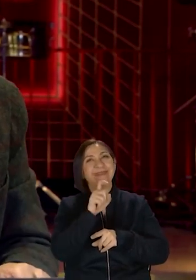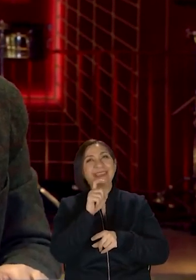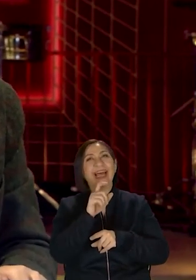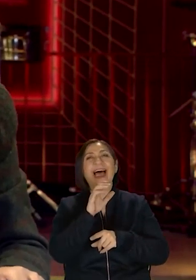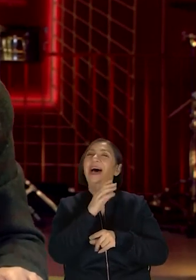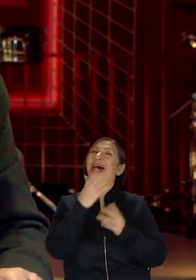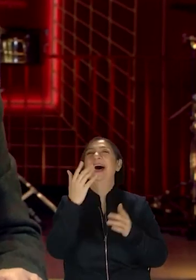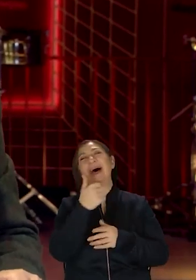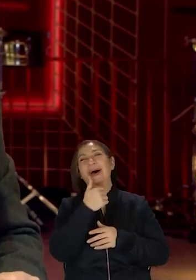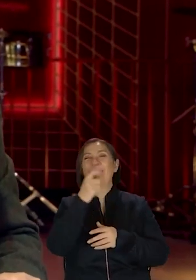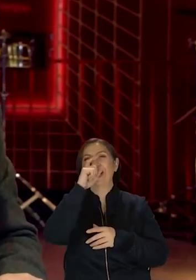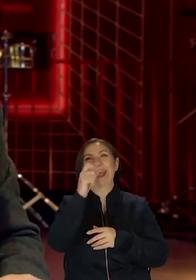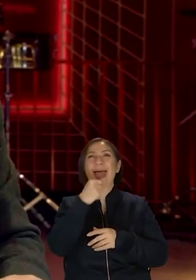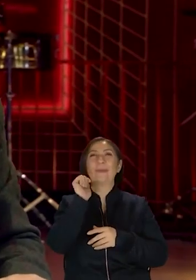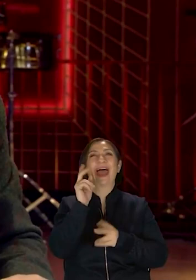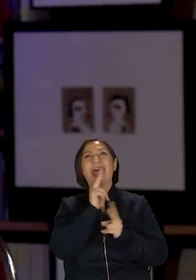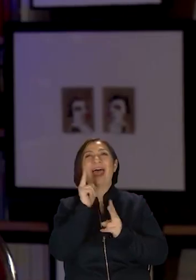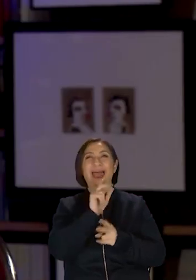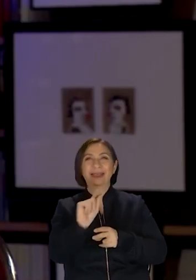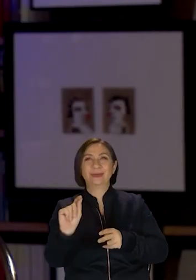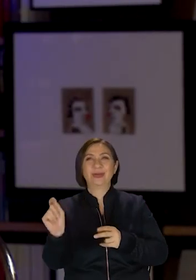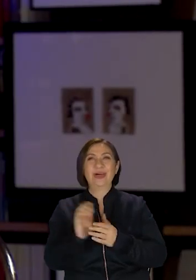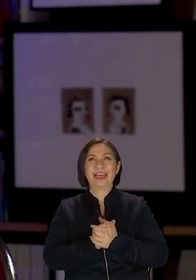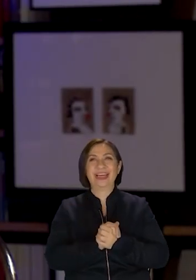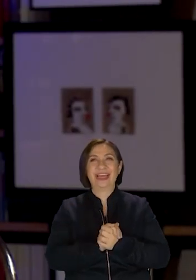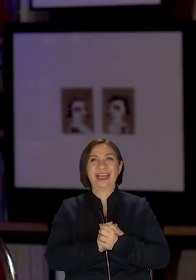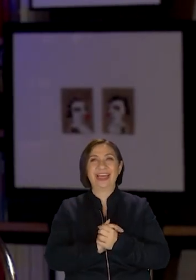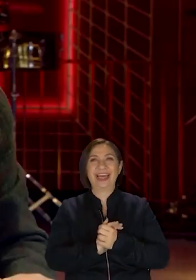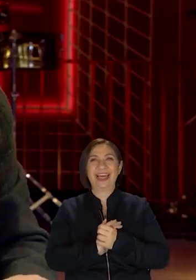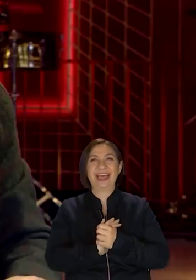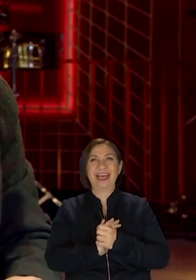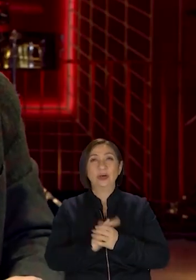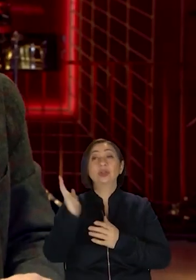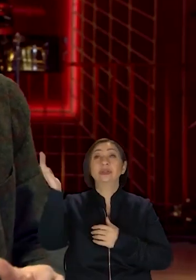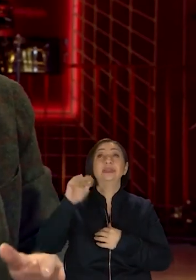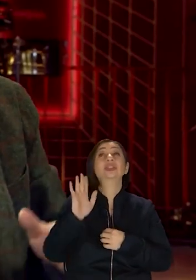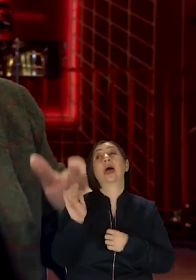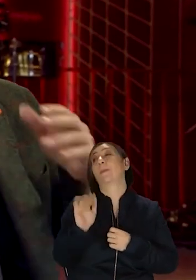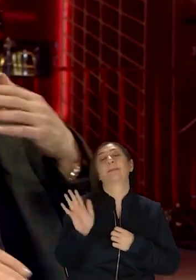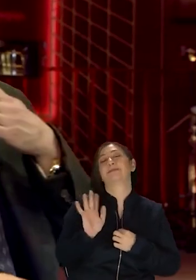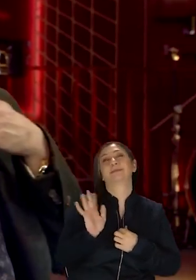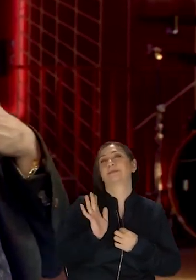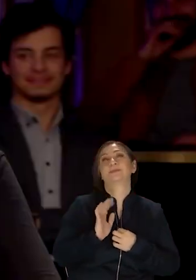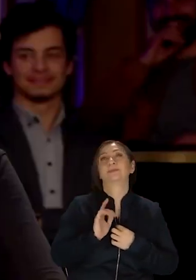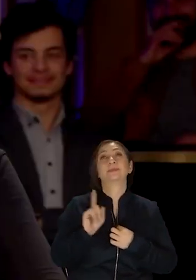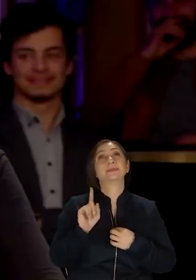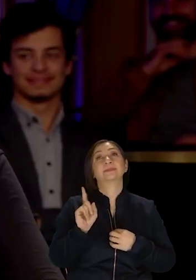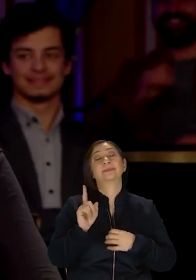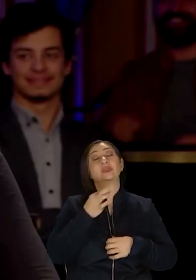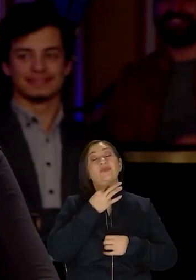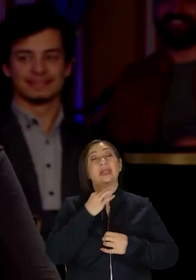ah Okan abi, ah ah yazıyor. Bir çağırsanız da şuraya. Çağırma.